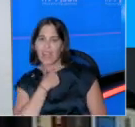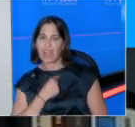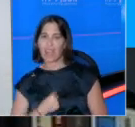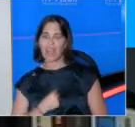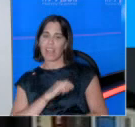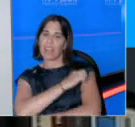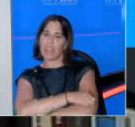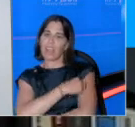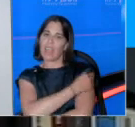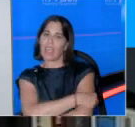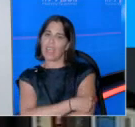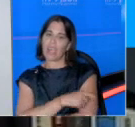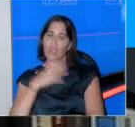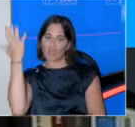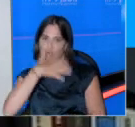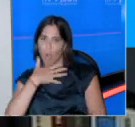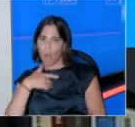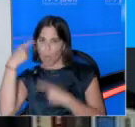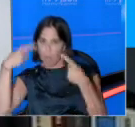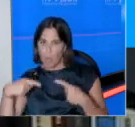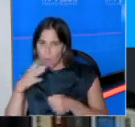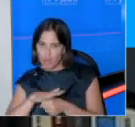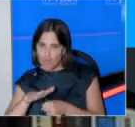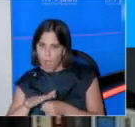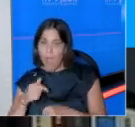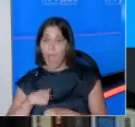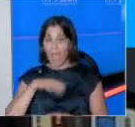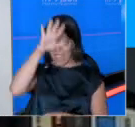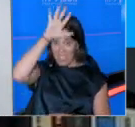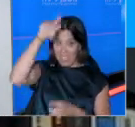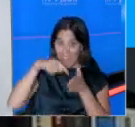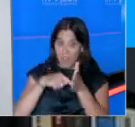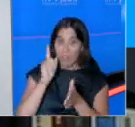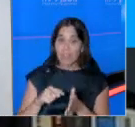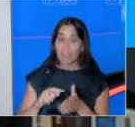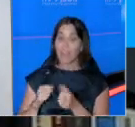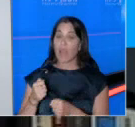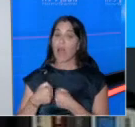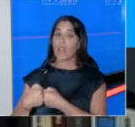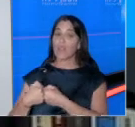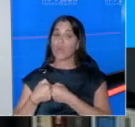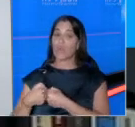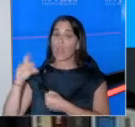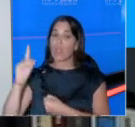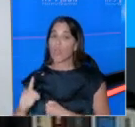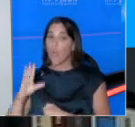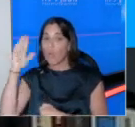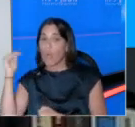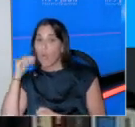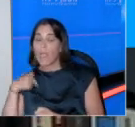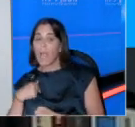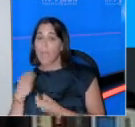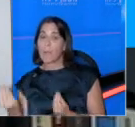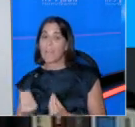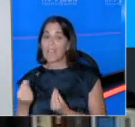זה היה ביום השואה. להבדיל, באמת להבדיל אלף אלפי הבדלות, איראן צריכה להתמודד מול דרום קוריאה, במשחק שיקבע האם